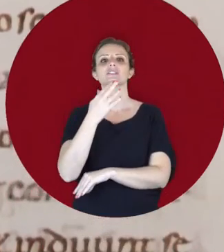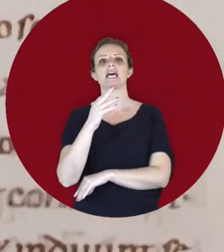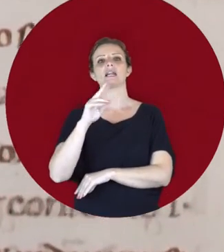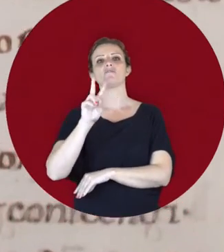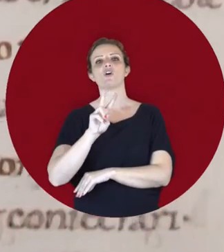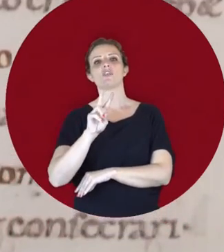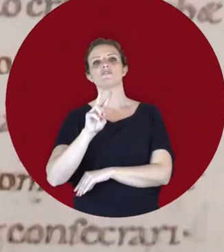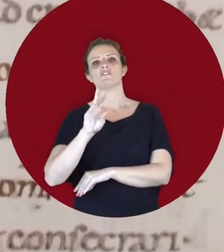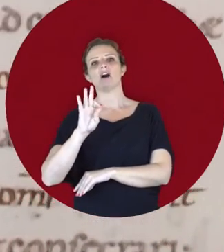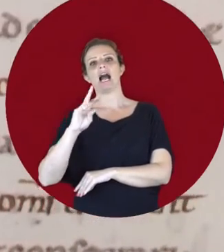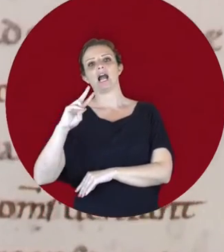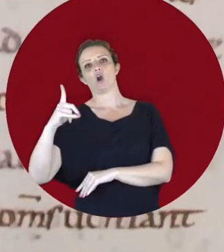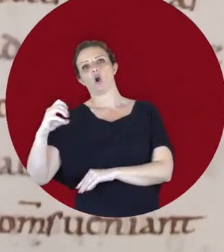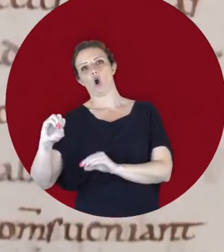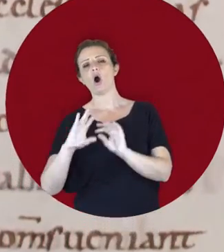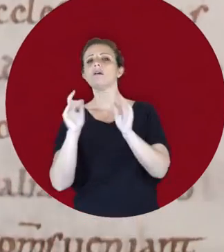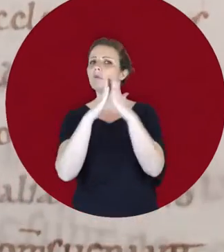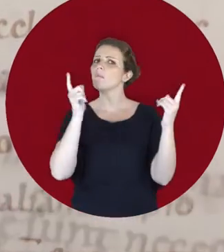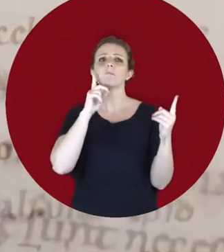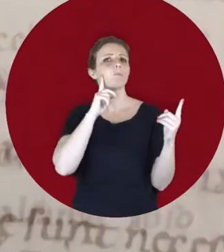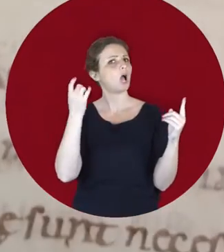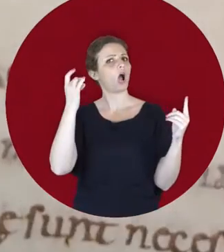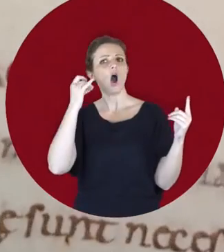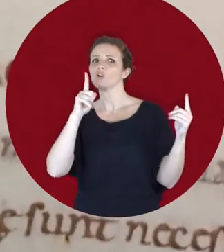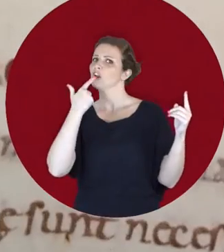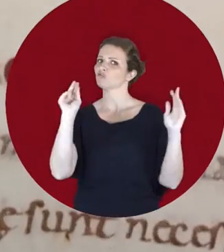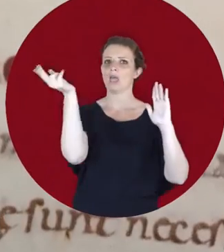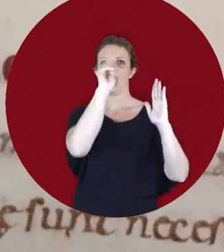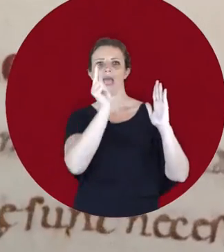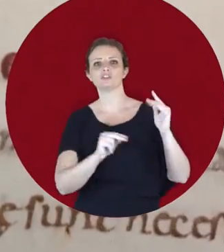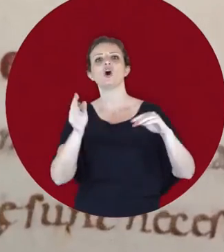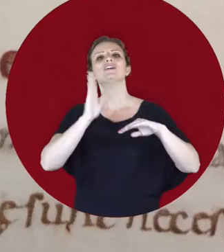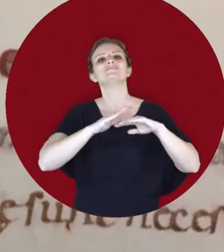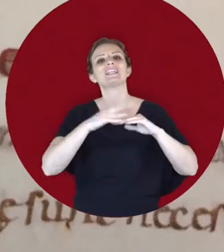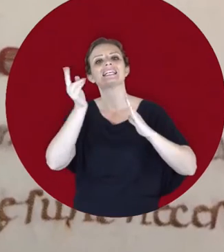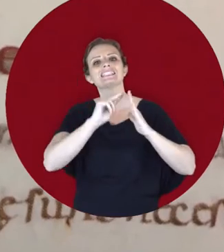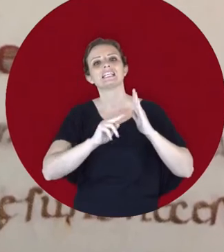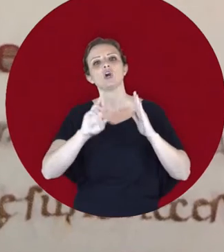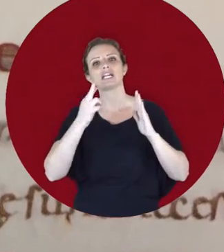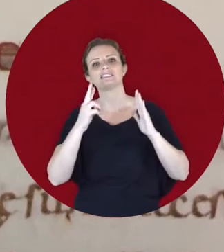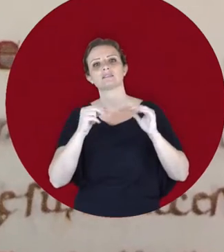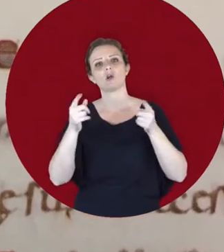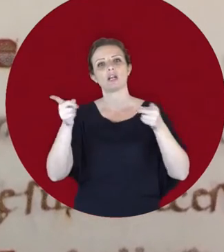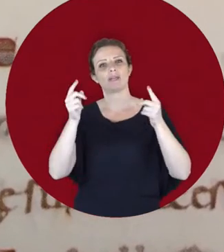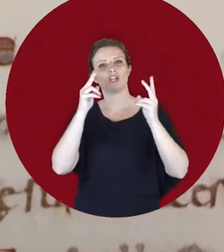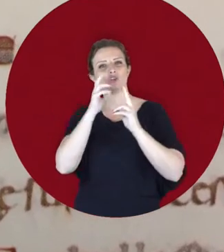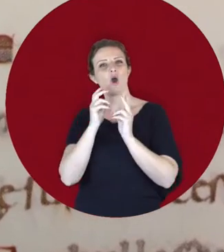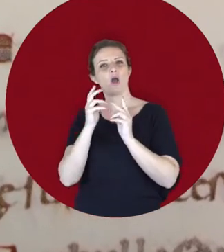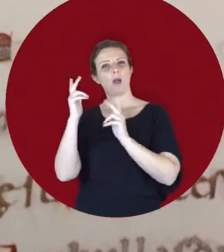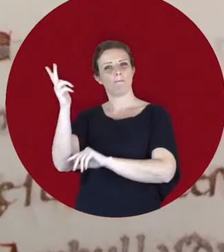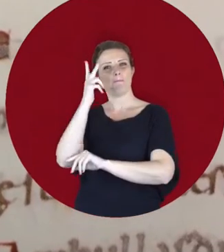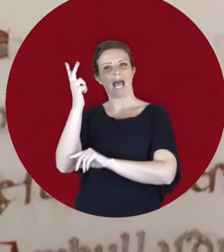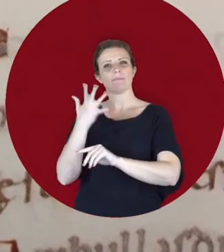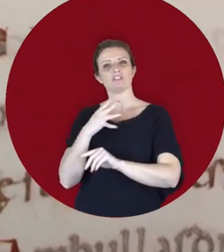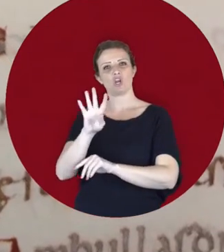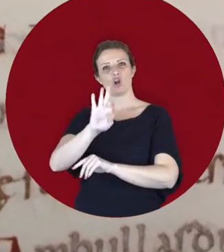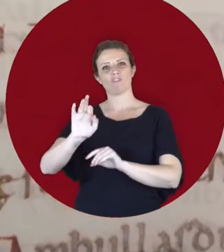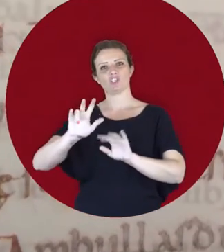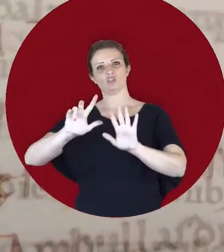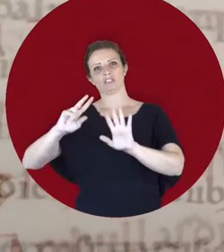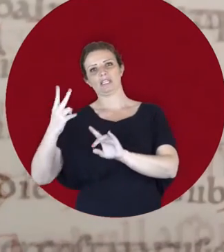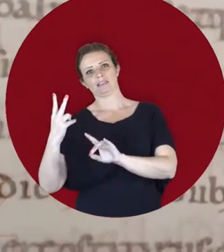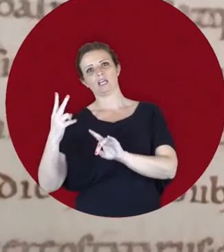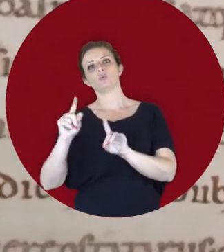di San Wolfgango, anch'esso con caratteri in oro e argento, scritto a Ratisbona durante l'episcopato di San Wolfgango,